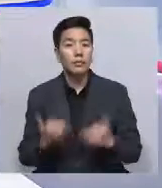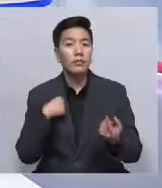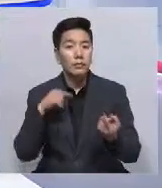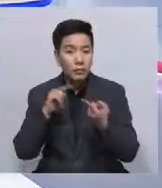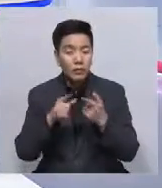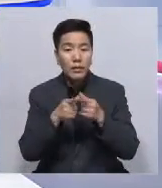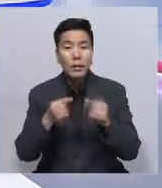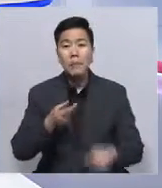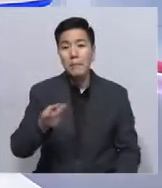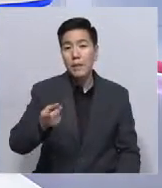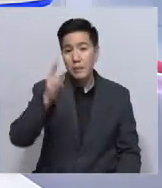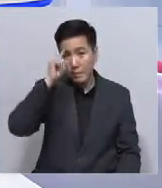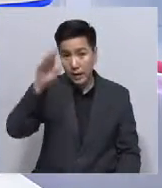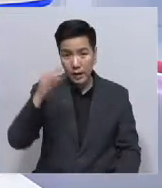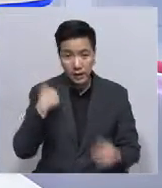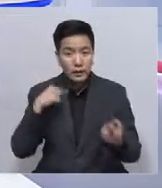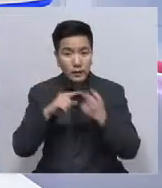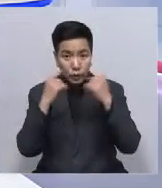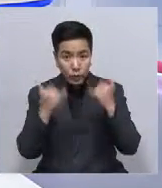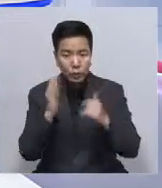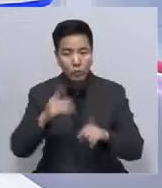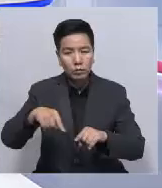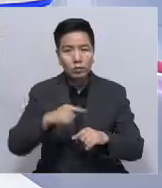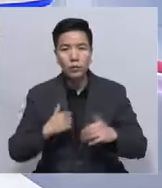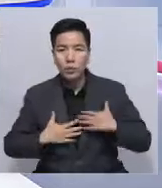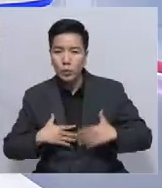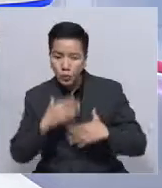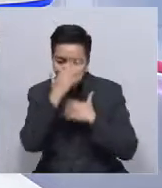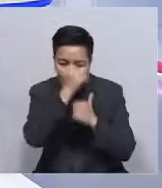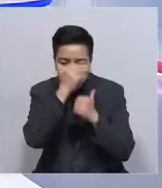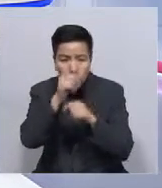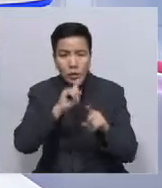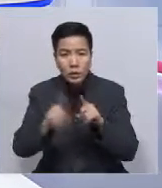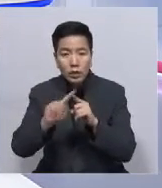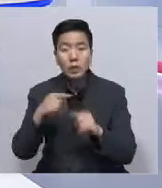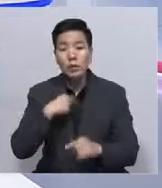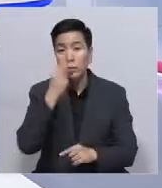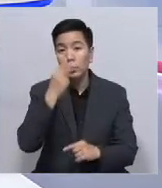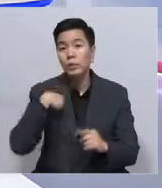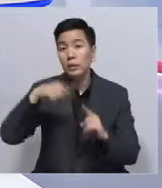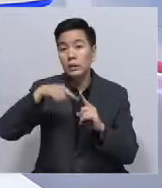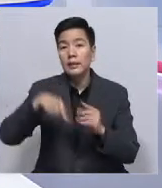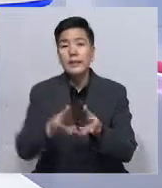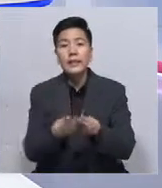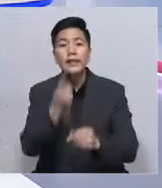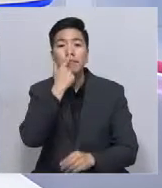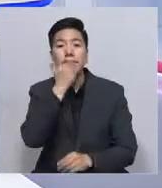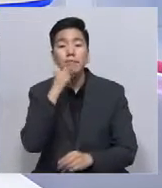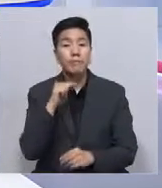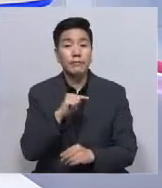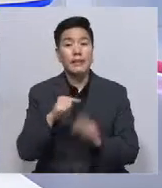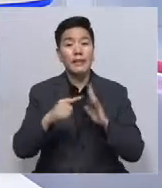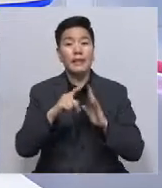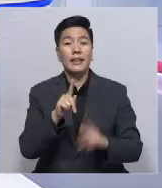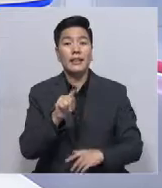ส่วนเรื่องของโรคพิษสุนัขบ้านะครับต้องบอกว่าตอนนี้เนี่ยตื่นตัวกันทั้งประเทศนะครับว ัน นี้ไปดูบรรยากาศที่เขตดินแดงนะครับวันนี้เขตดิน